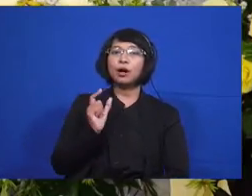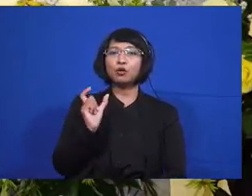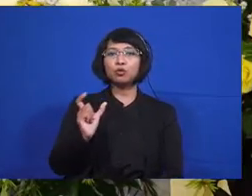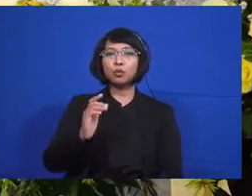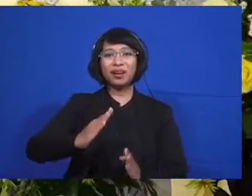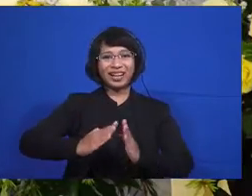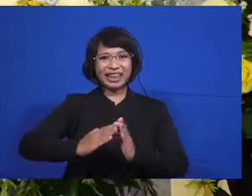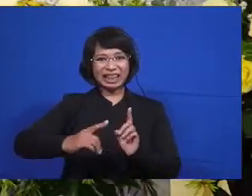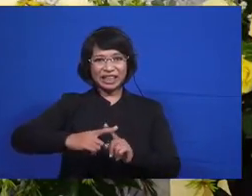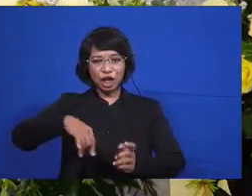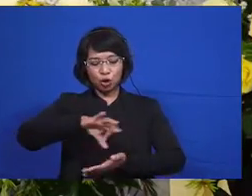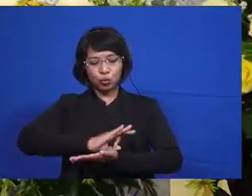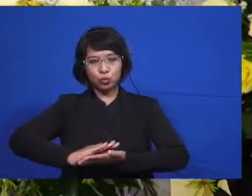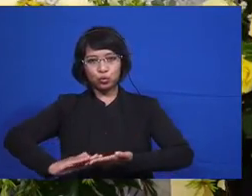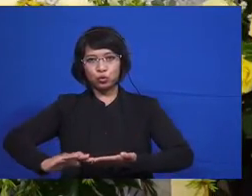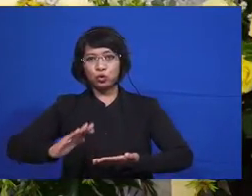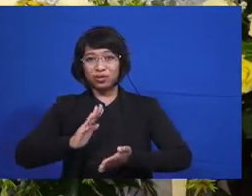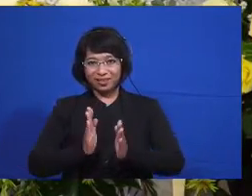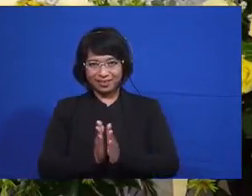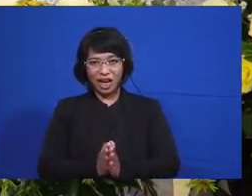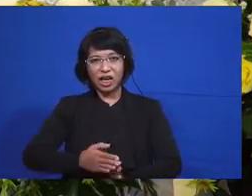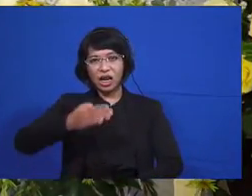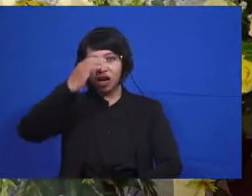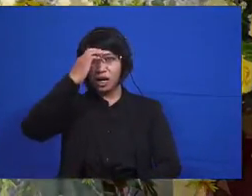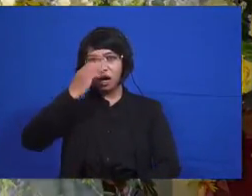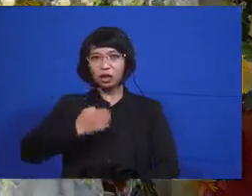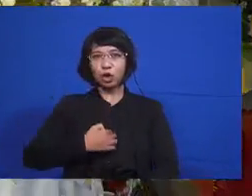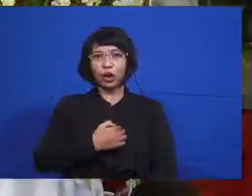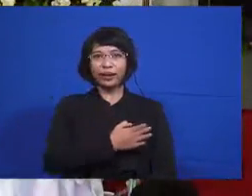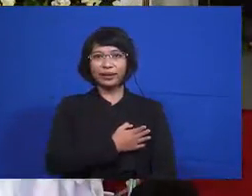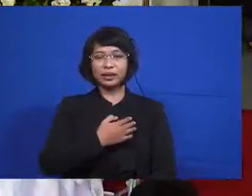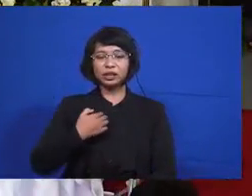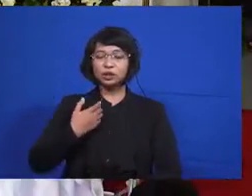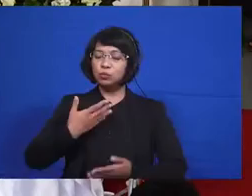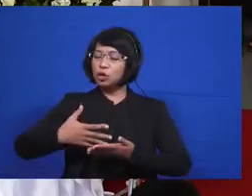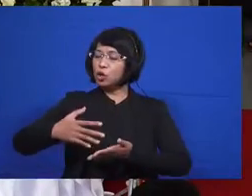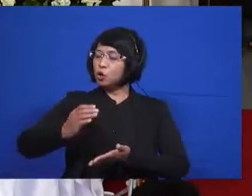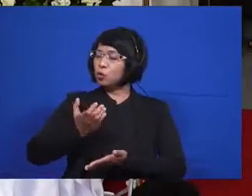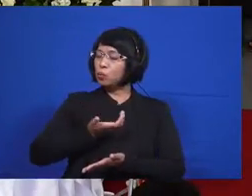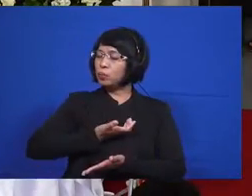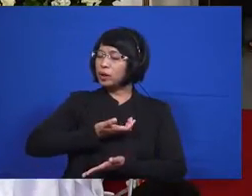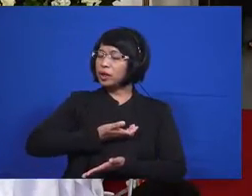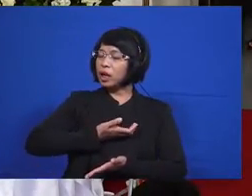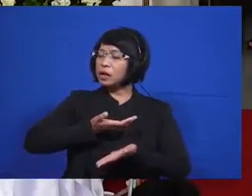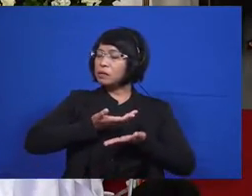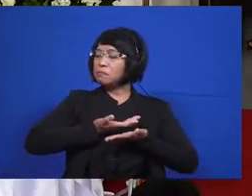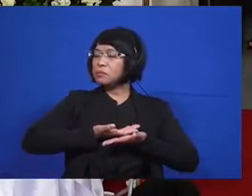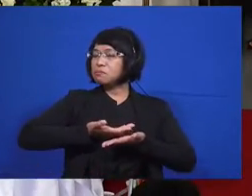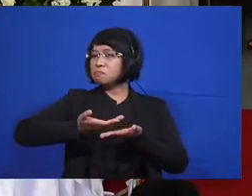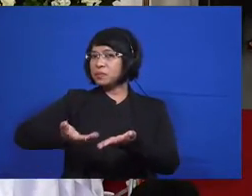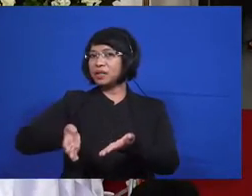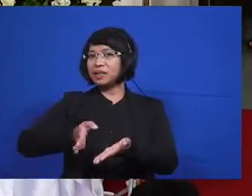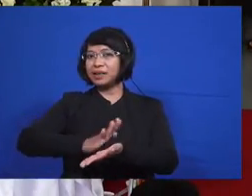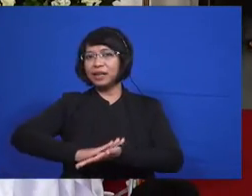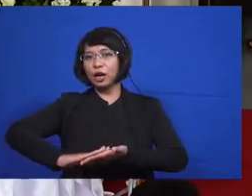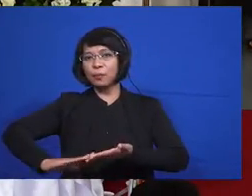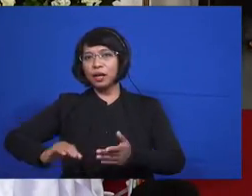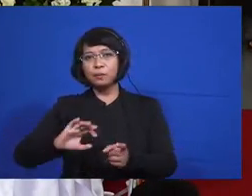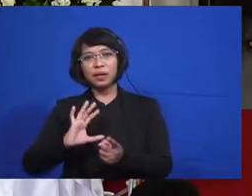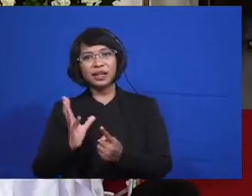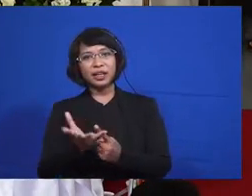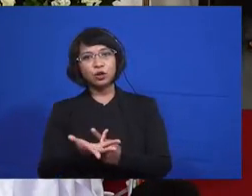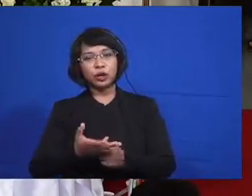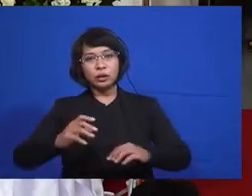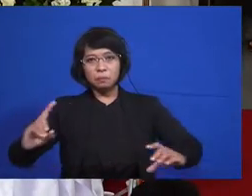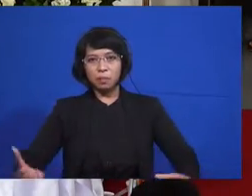yang kudus dan Katolik. Semoga Engkau berkenan memberinya damai, melindungi,